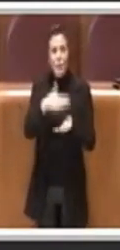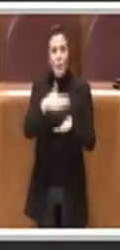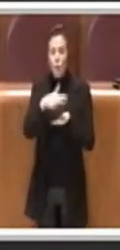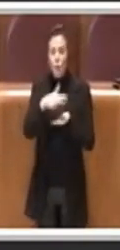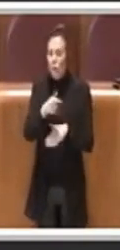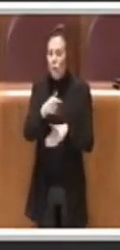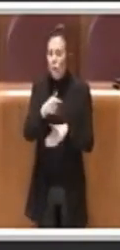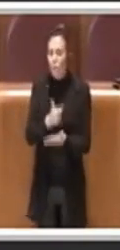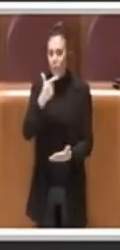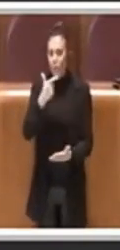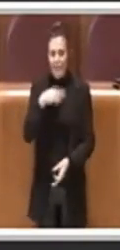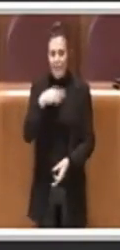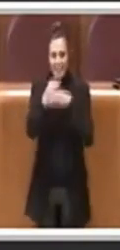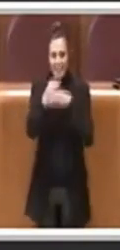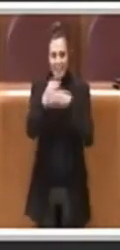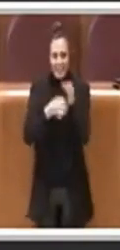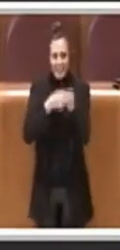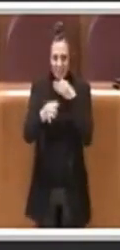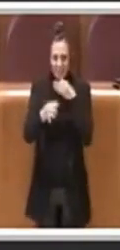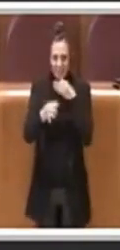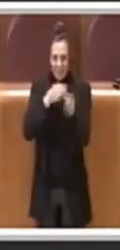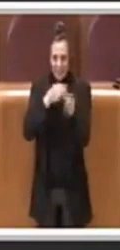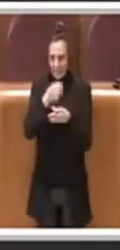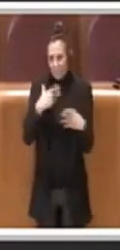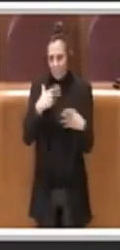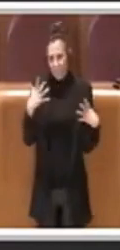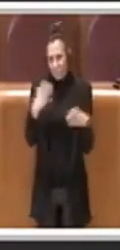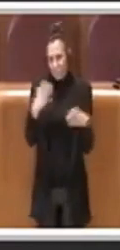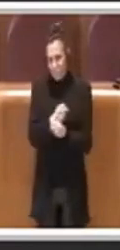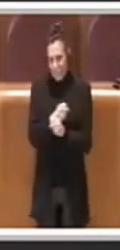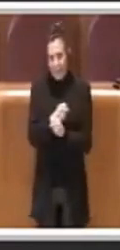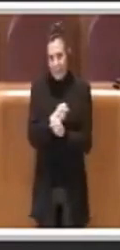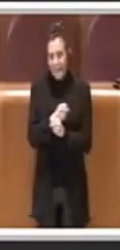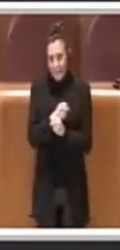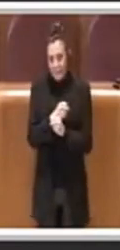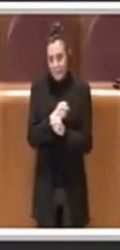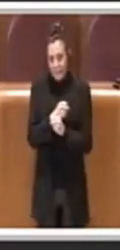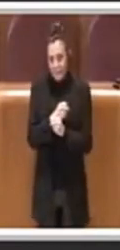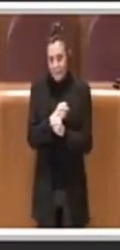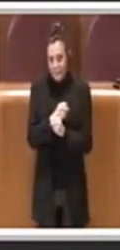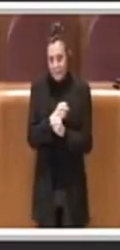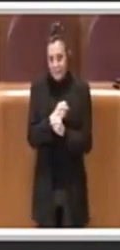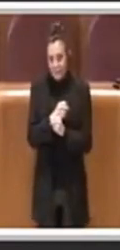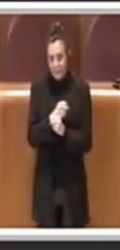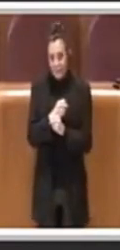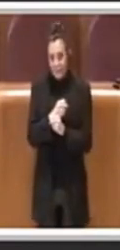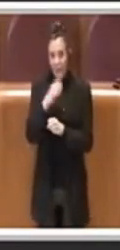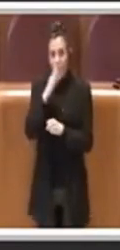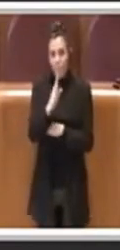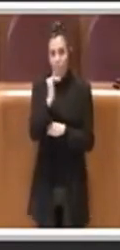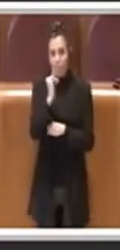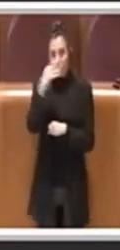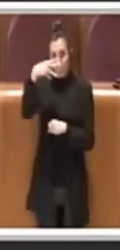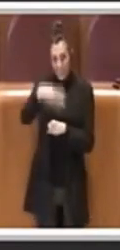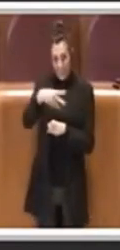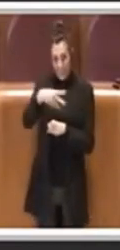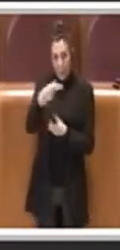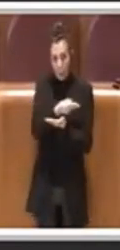importante vado a spiegarla in poche parole call call bim